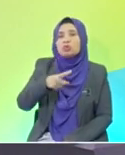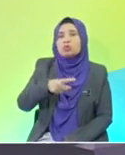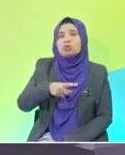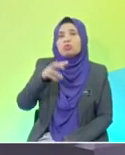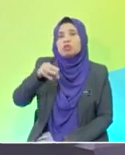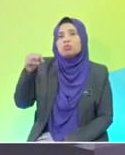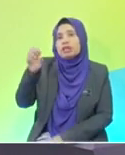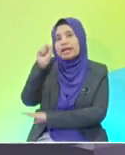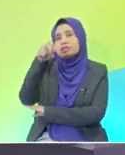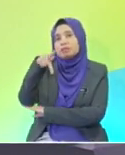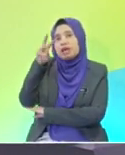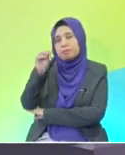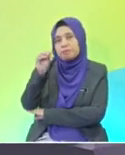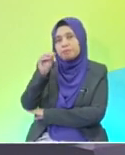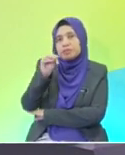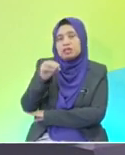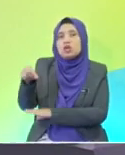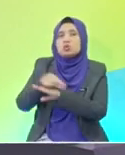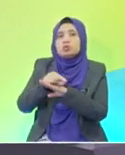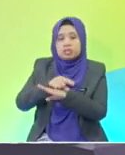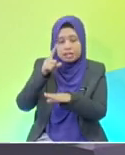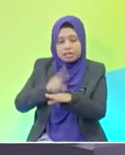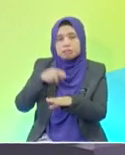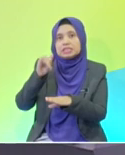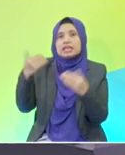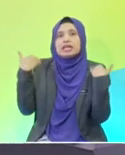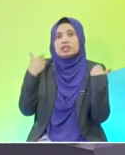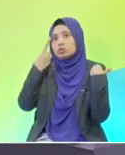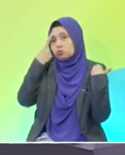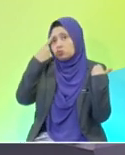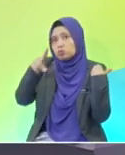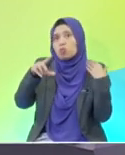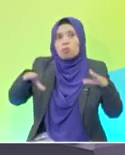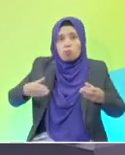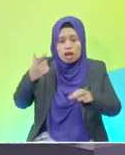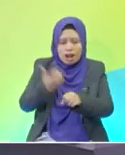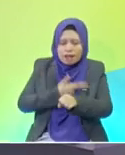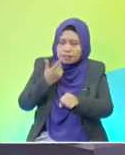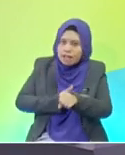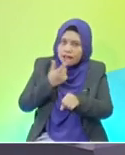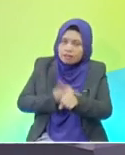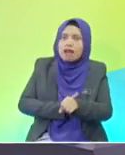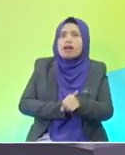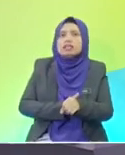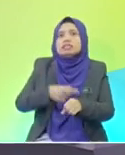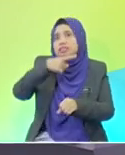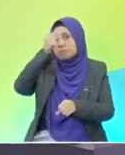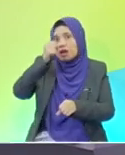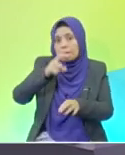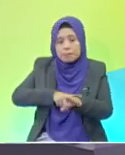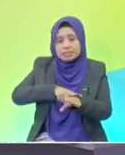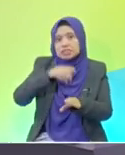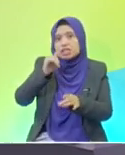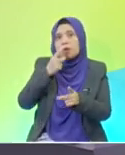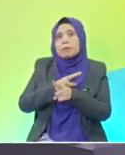SPM Oke gunakan mase yang ada untuk eh membuat latihan-latihan to benem masa